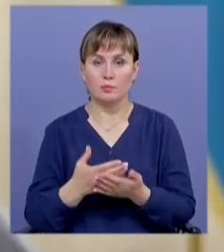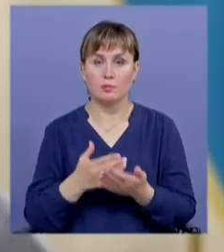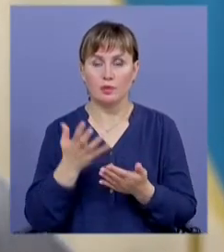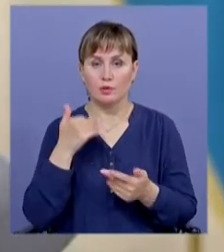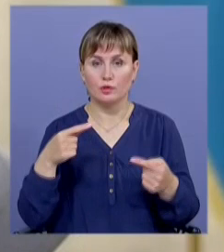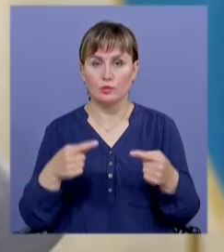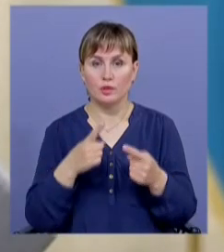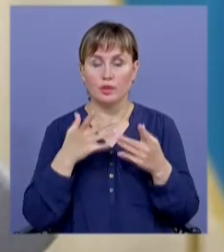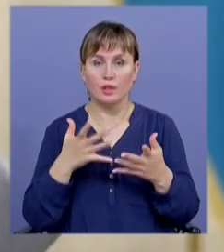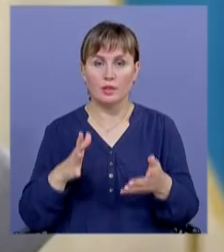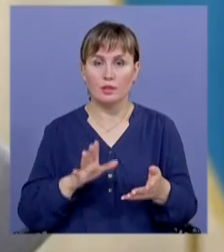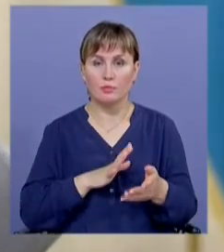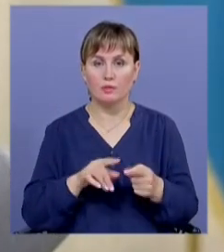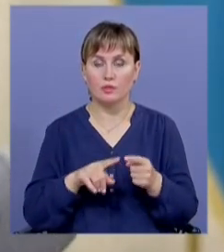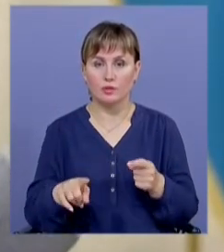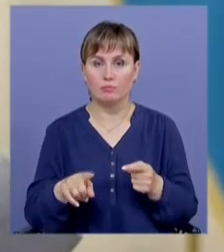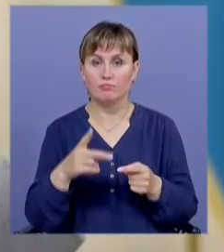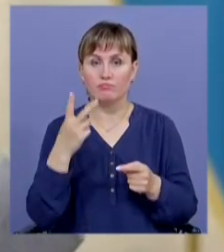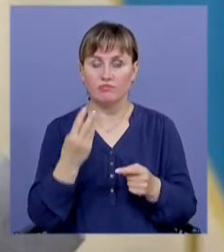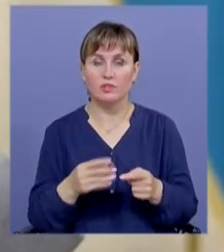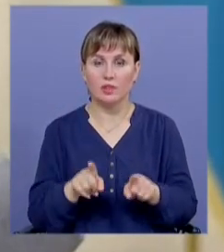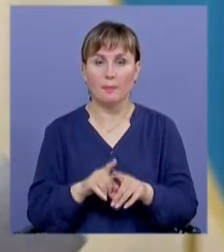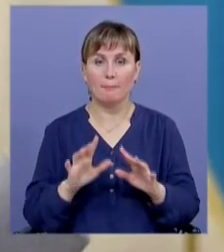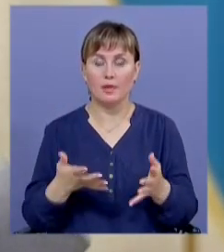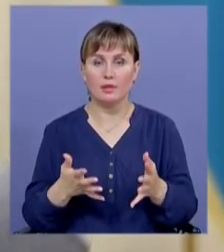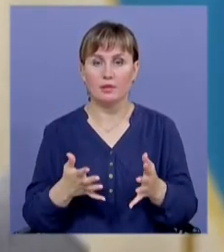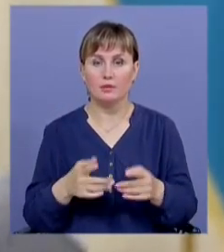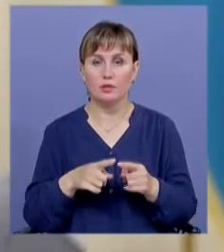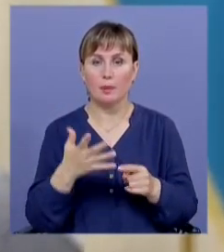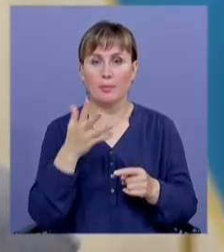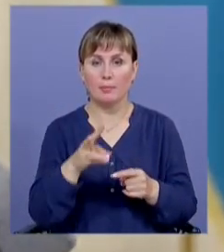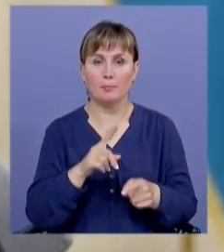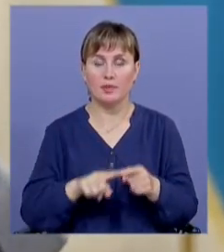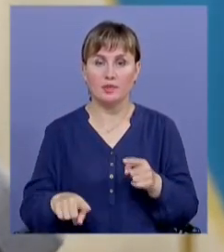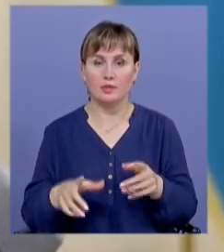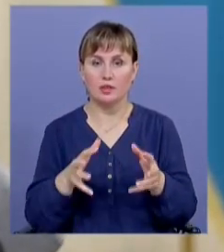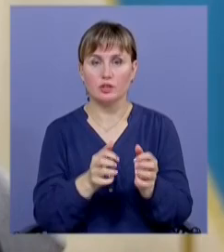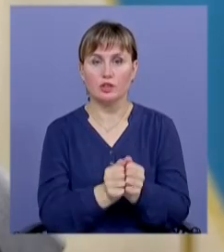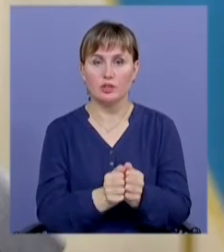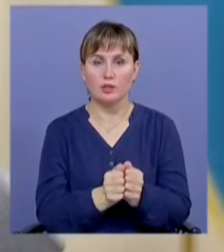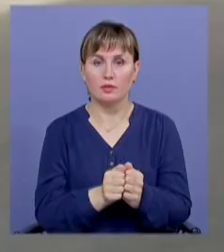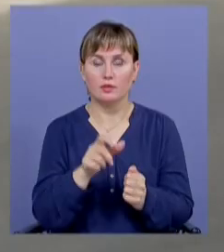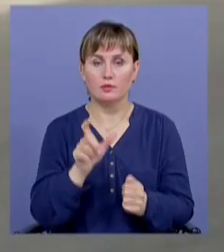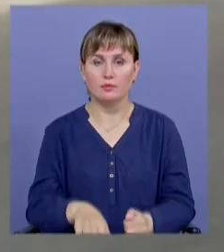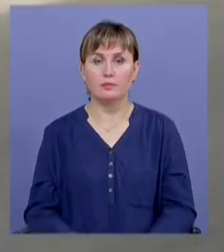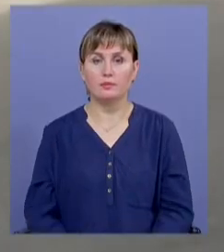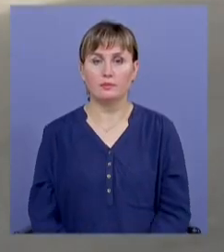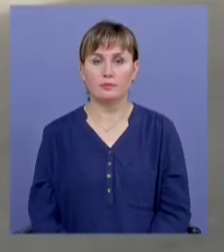если вы глистов буквально в течение двух милицию-то прошла лечение 5 минут преступнику улице